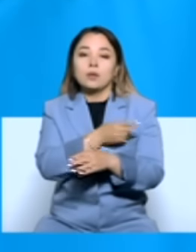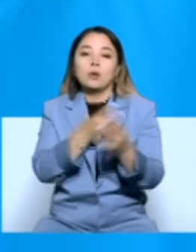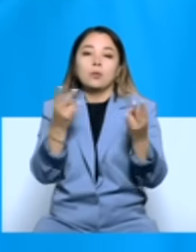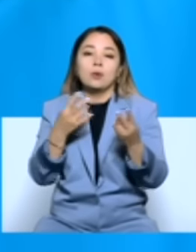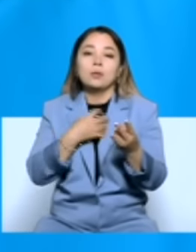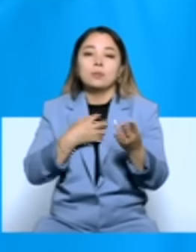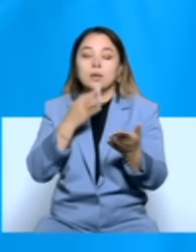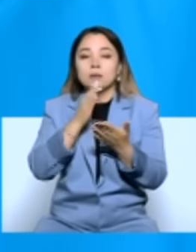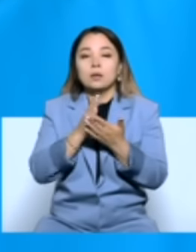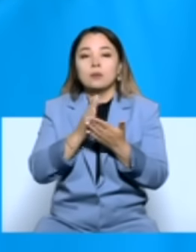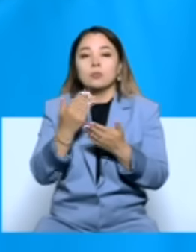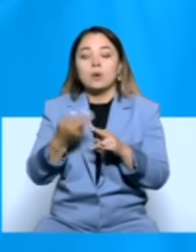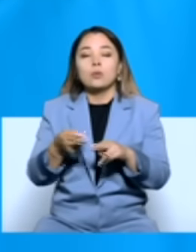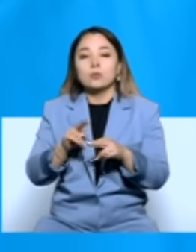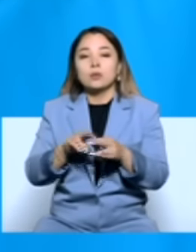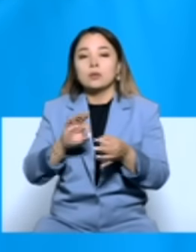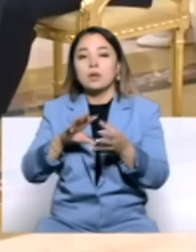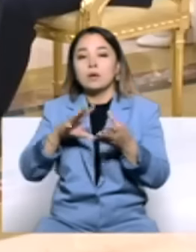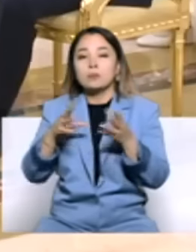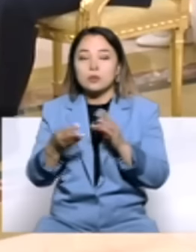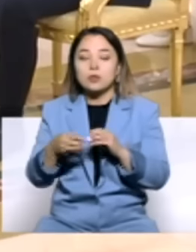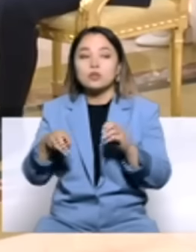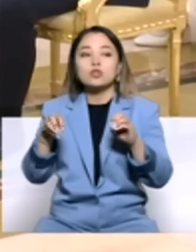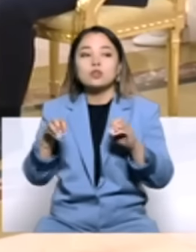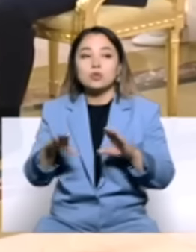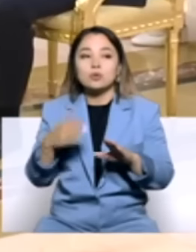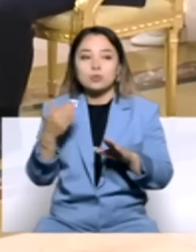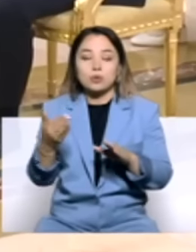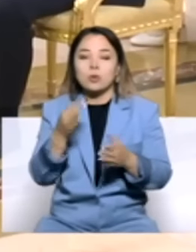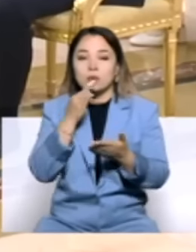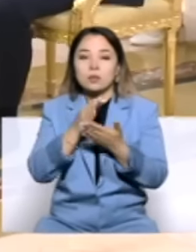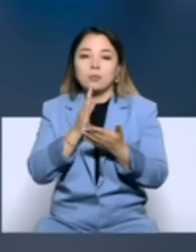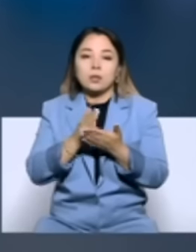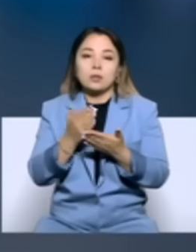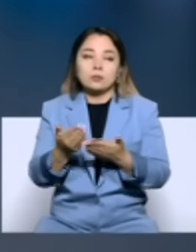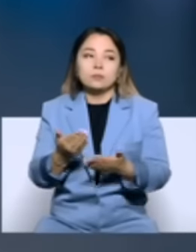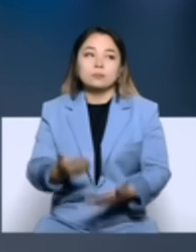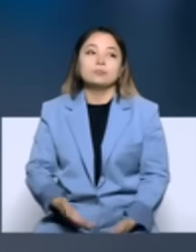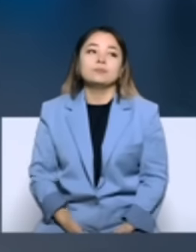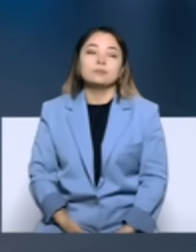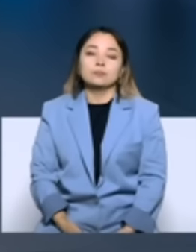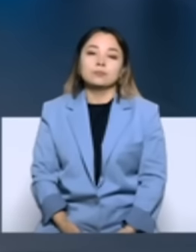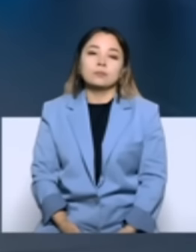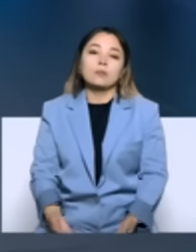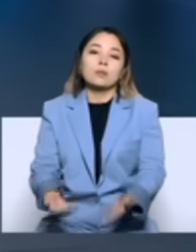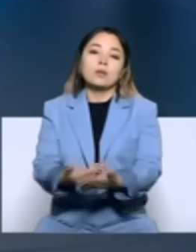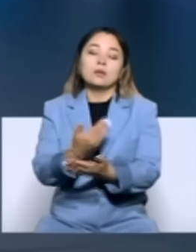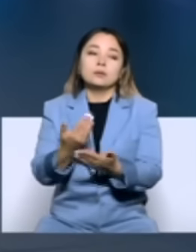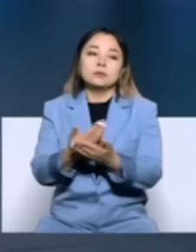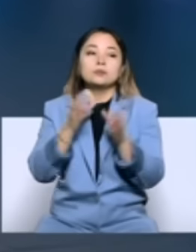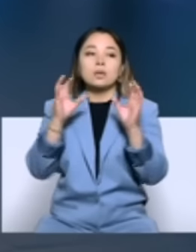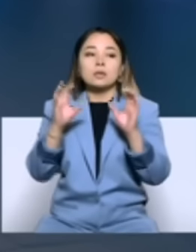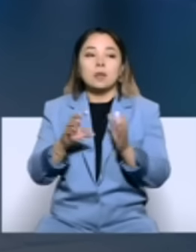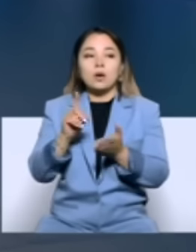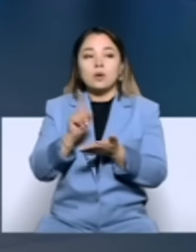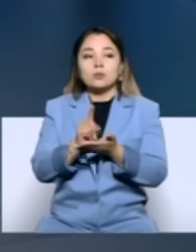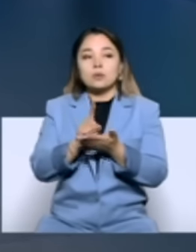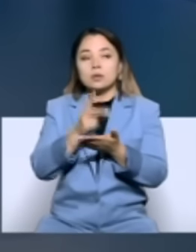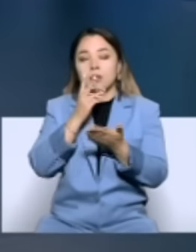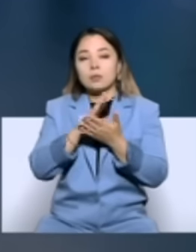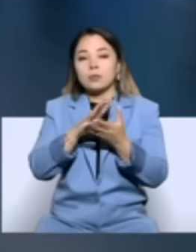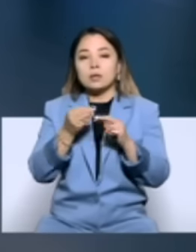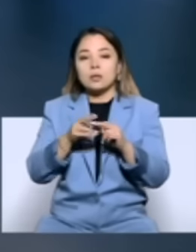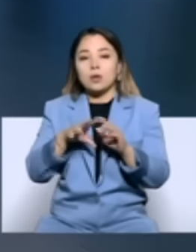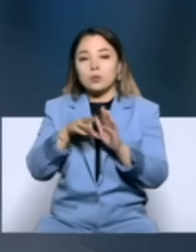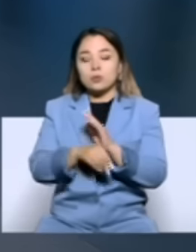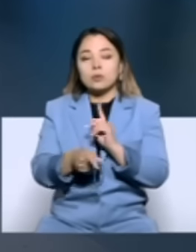өте маңызды. Бұл тіпті шешуші дүние. Жаңа салық кодексіне енгізілген өзгертулер